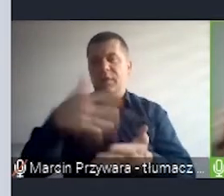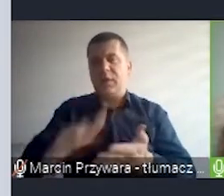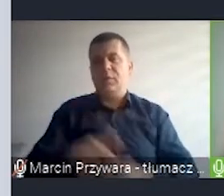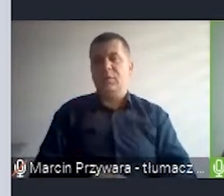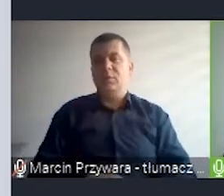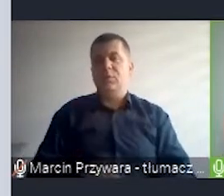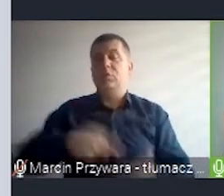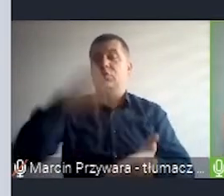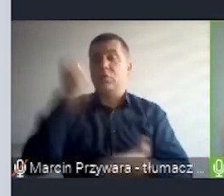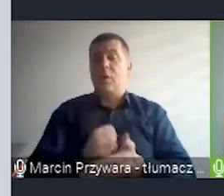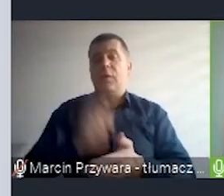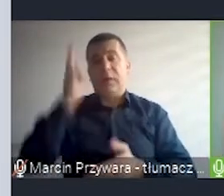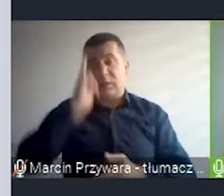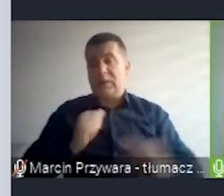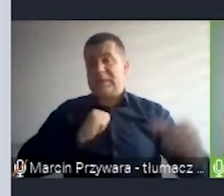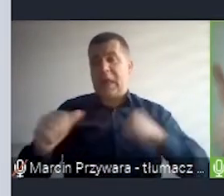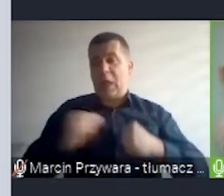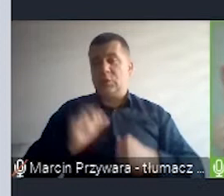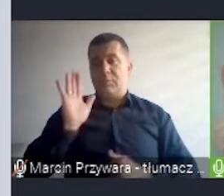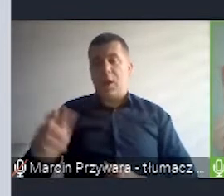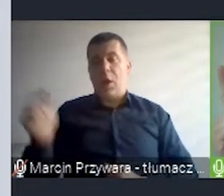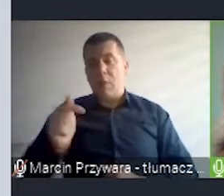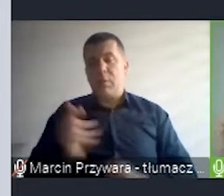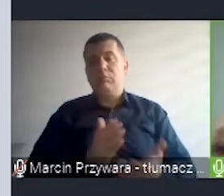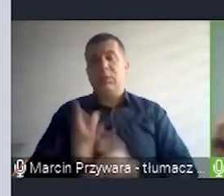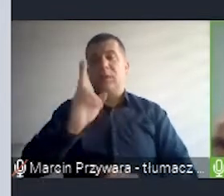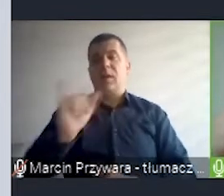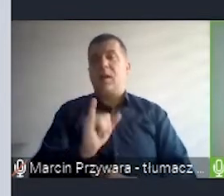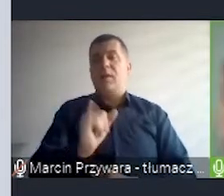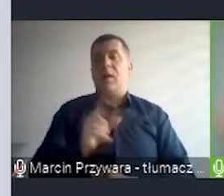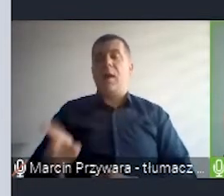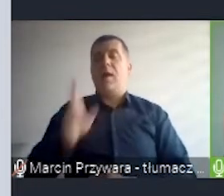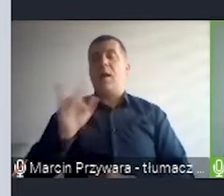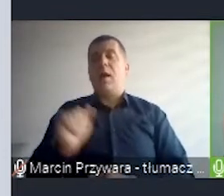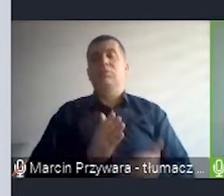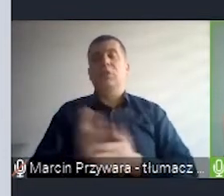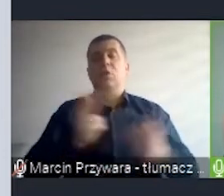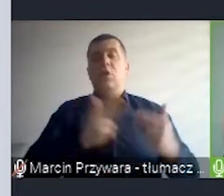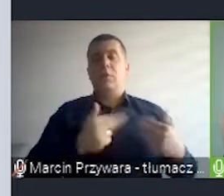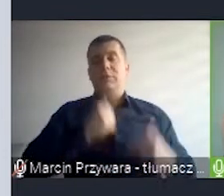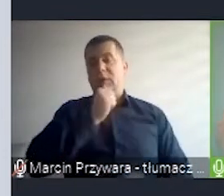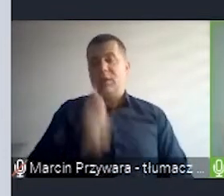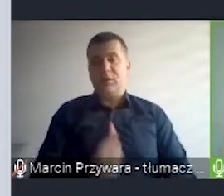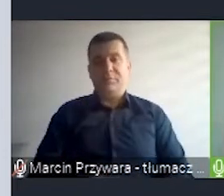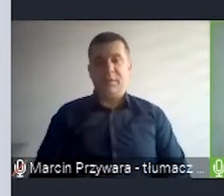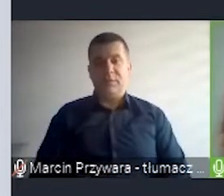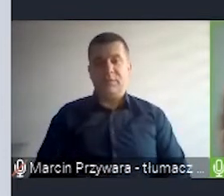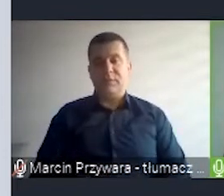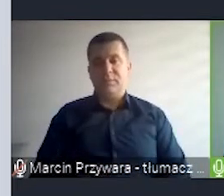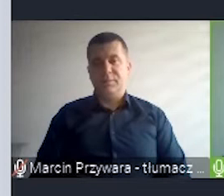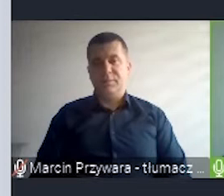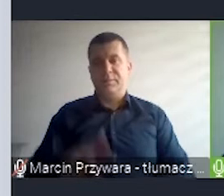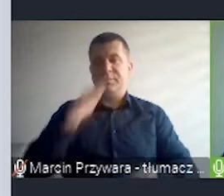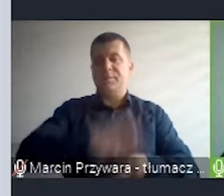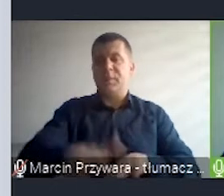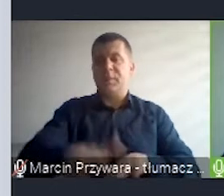Znowu instytucja zarządzająca jest zobligowana przez kraj, a kraj przez Komisję Europejską. W